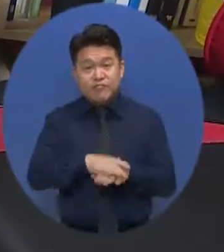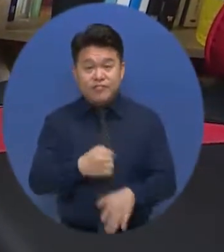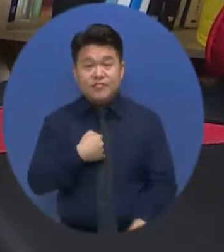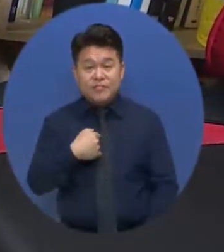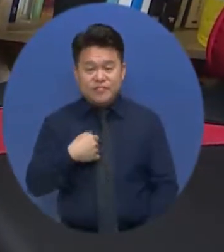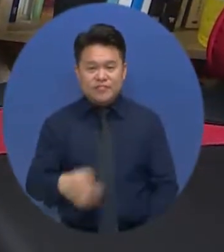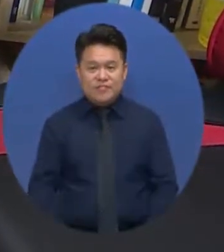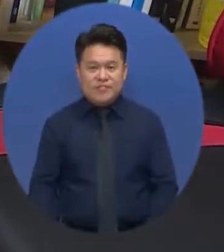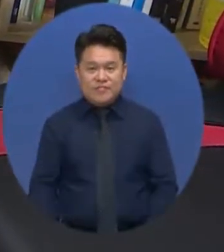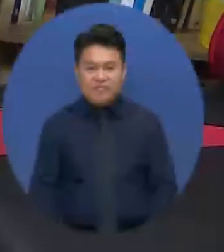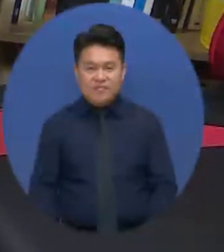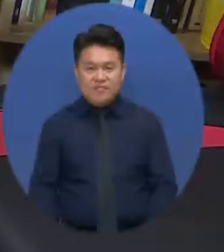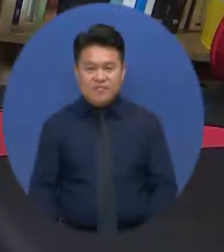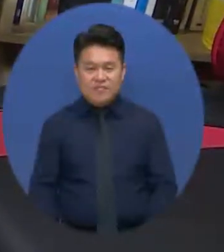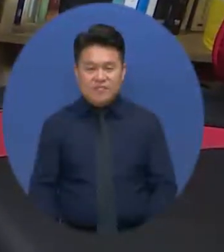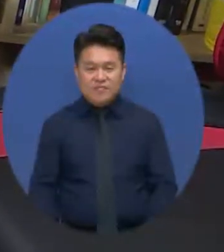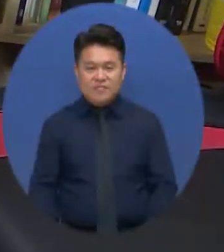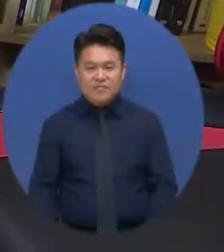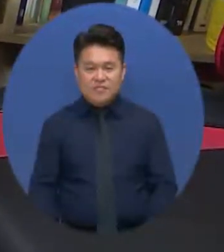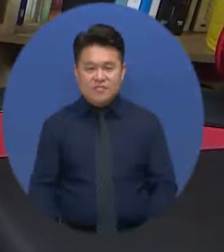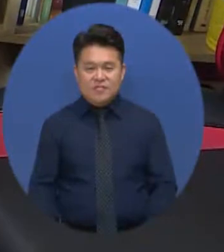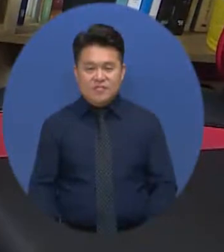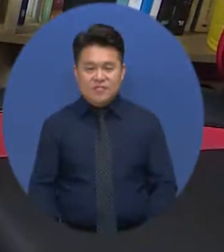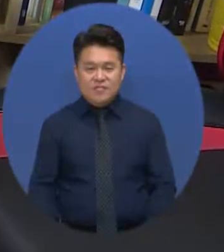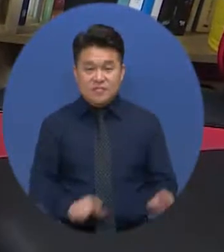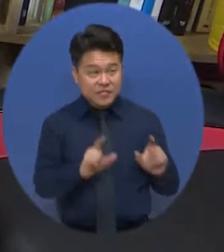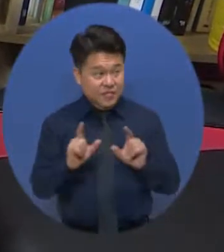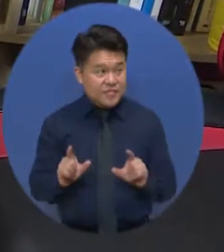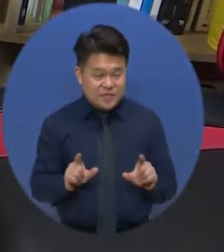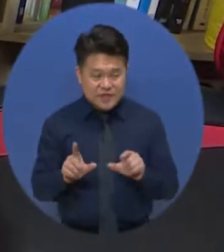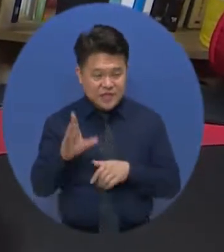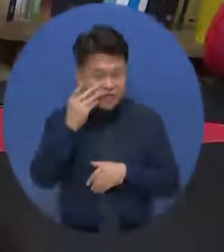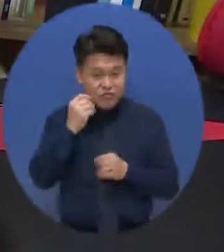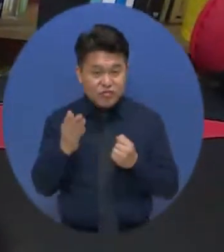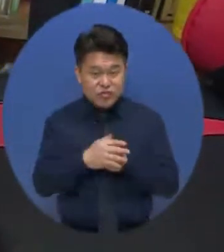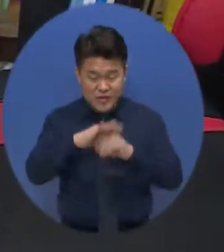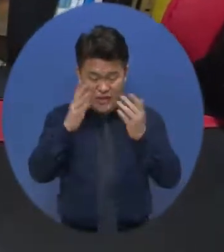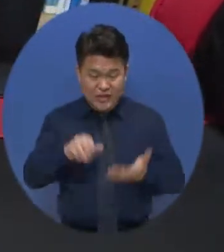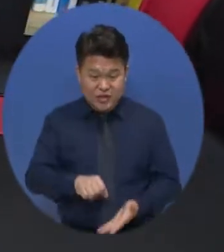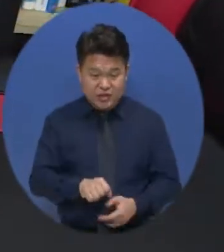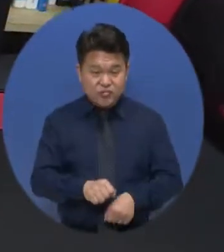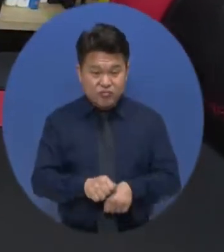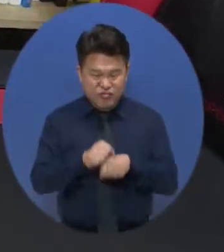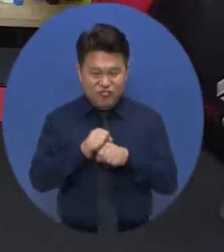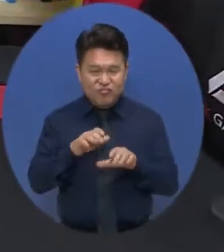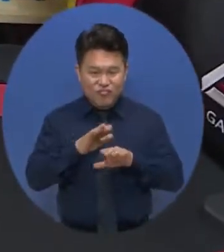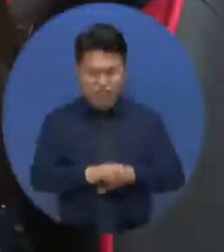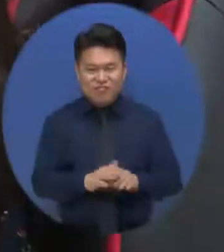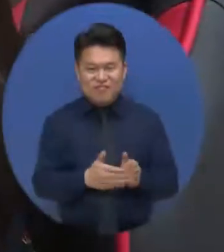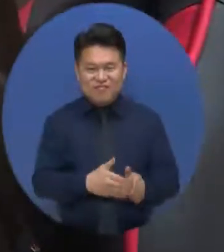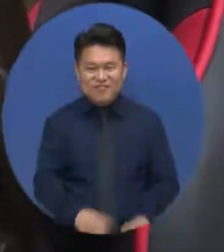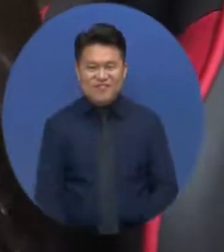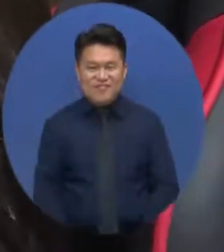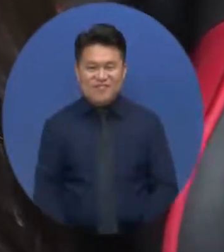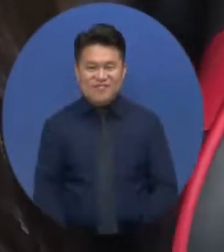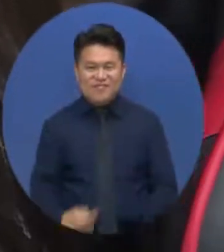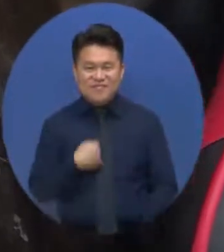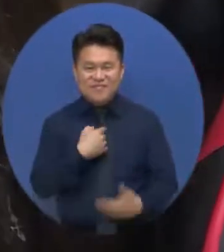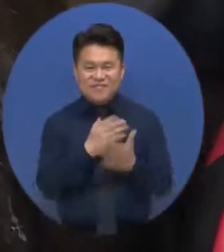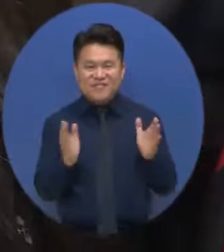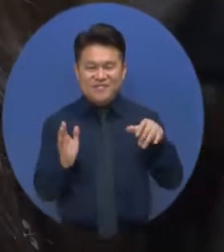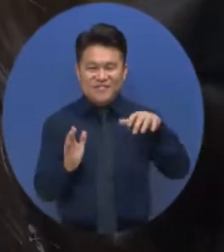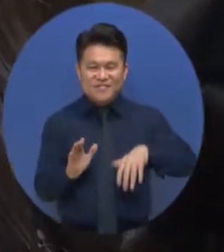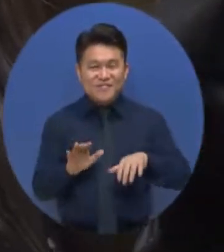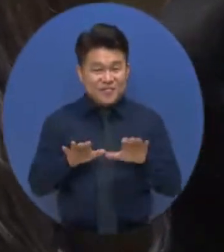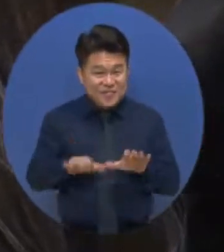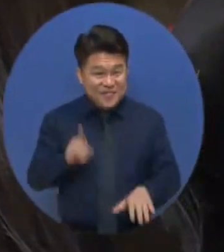너무나도 저한테 당연한 습관처럼 해와가지고 이렇게 다 모으고 있어요. 저의 방에서